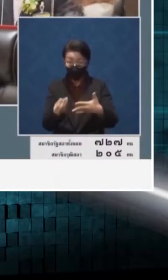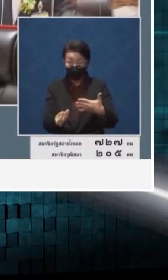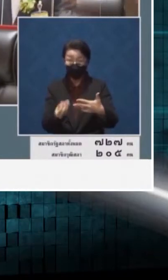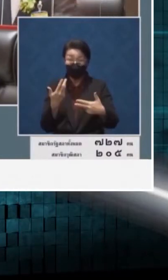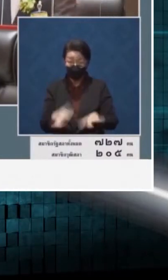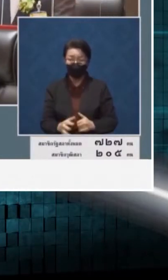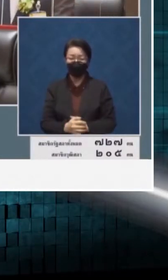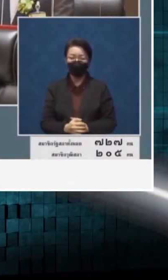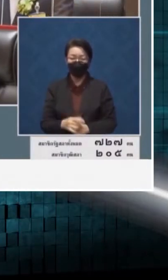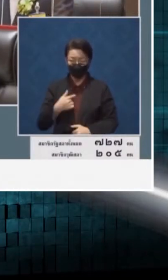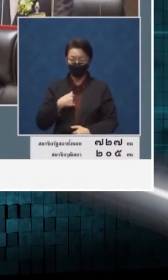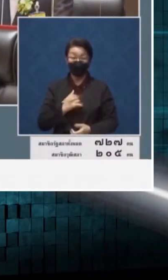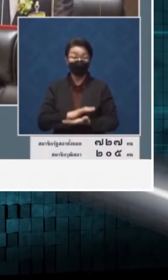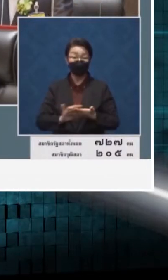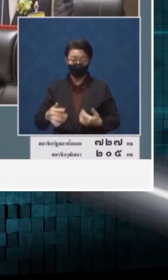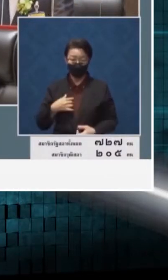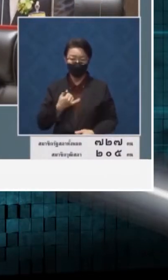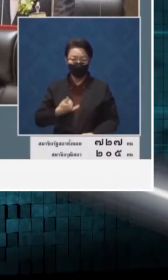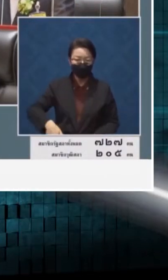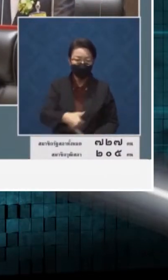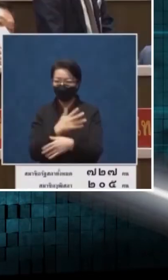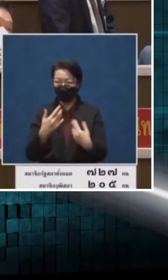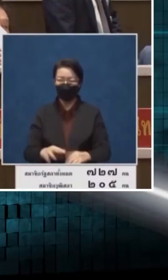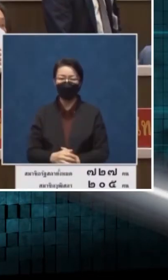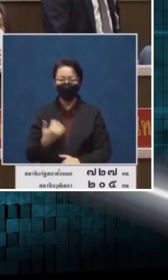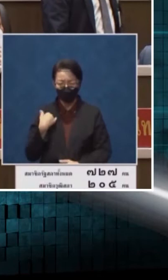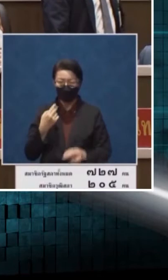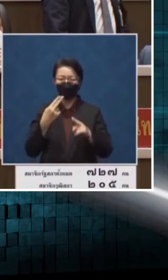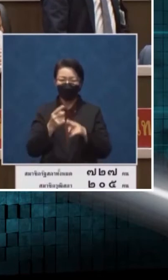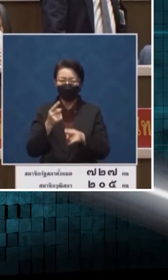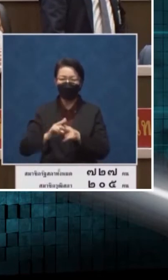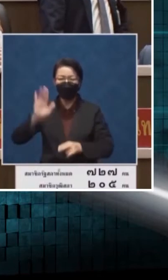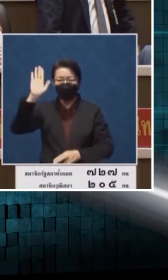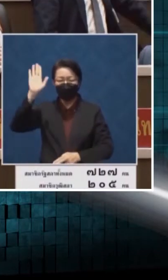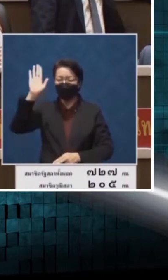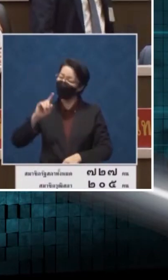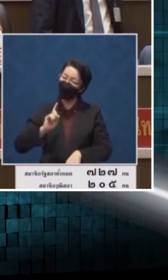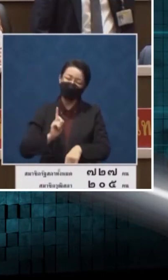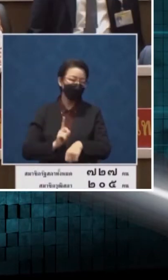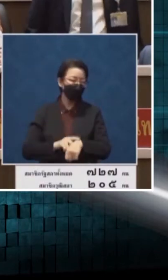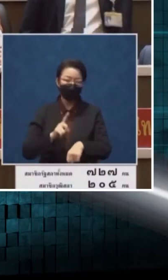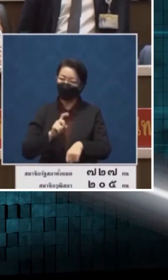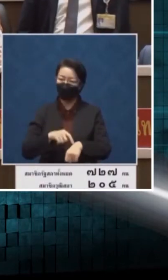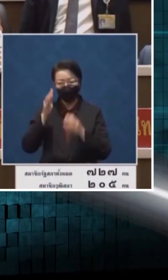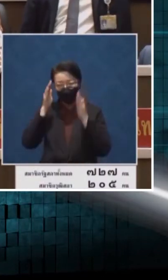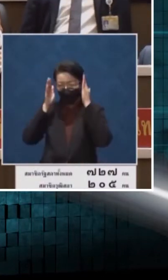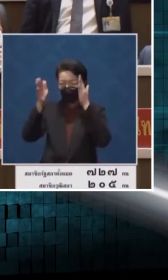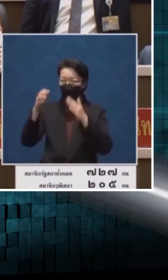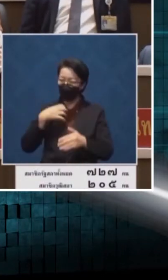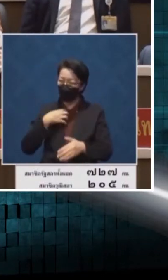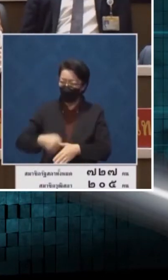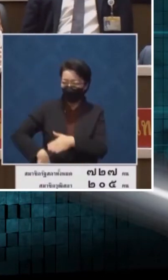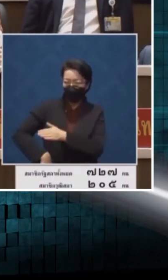ก็ต้องตรวจสอบองค์ประชุมก่อนเพราะว่าตามกฎหมายตามระเบียบการประชุมก็คือว่าต้องตรวจสอบทุกมาตรา